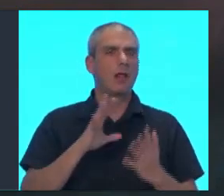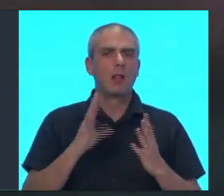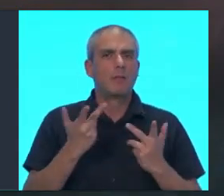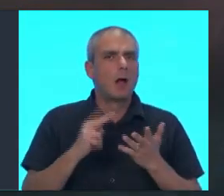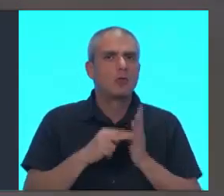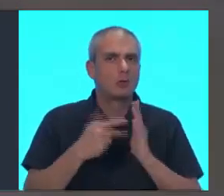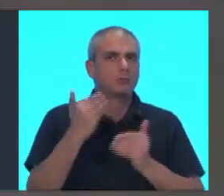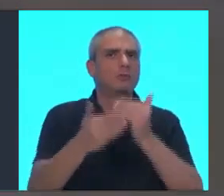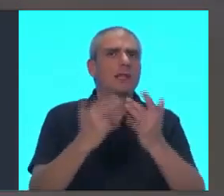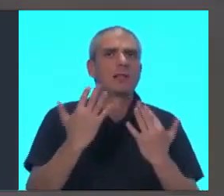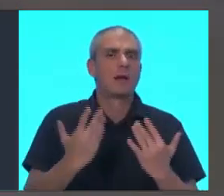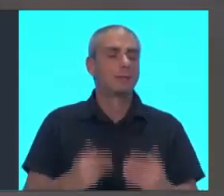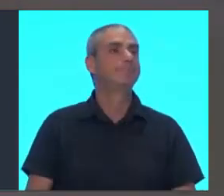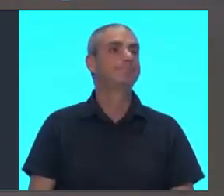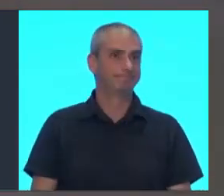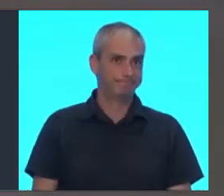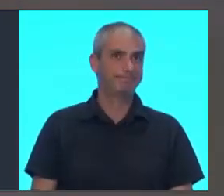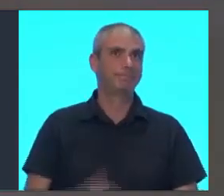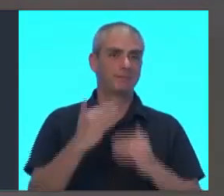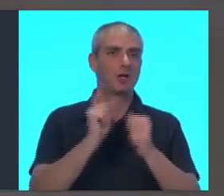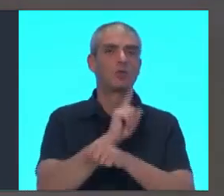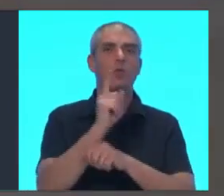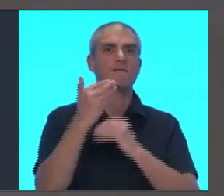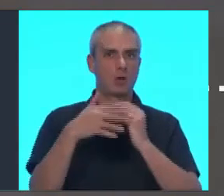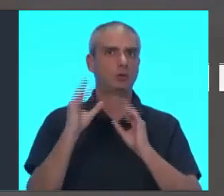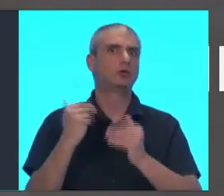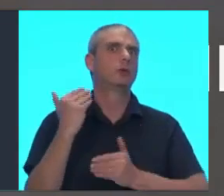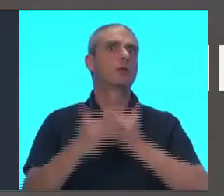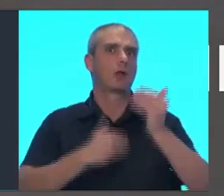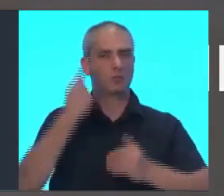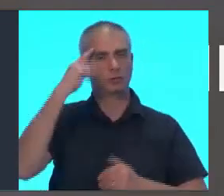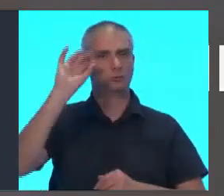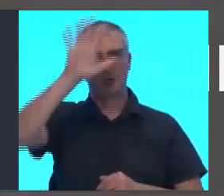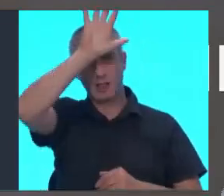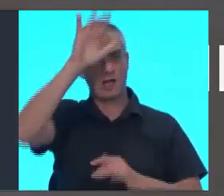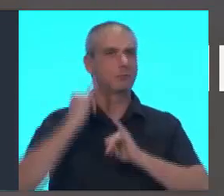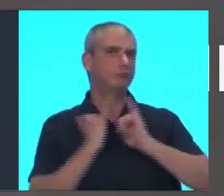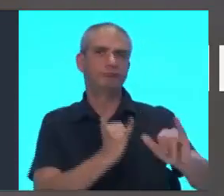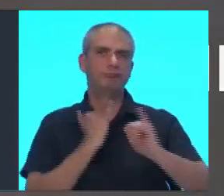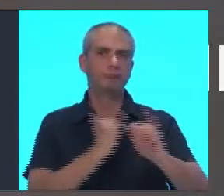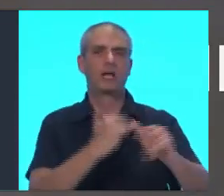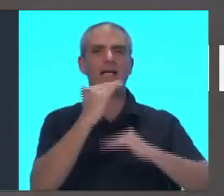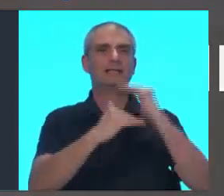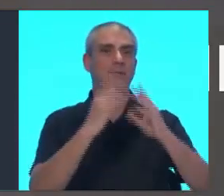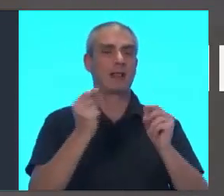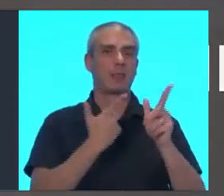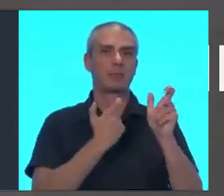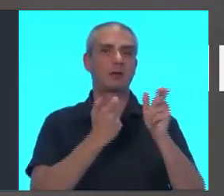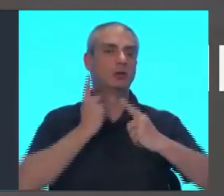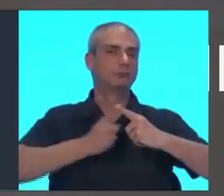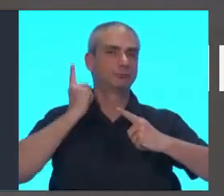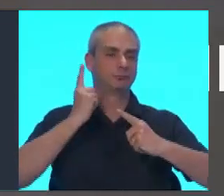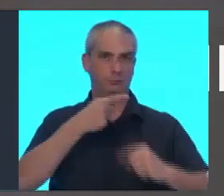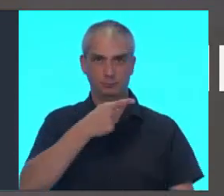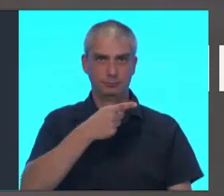כמה היא מתקדמת? אז היא מתקדמת. בתקופה האחרונה יש התקדמות ביוזמה האיראנית לצייד את חיזבאללה בטילים מדויקים. ראש